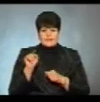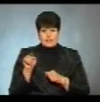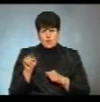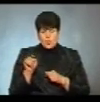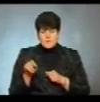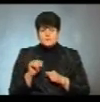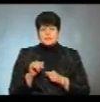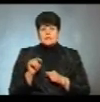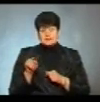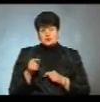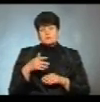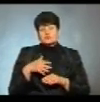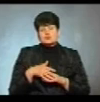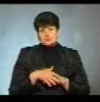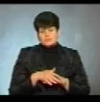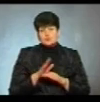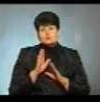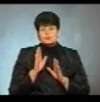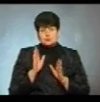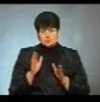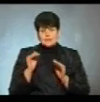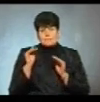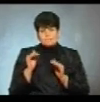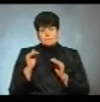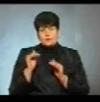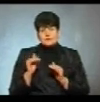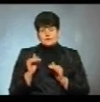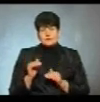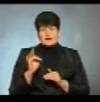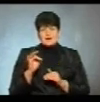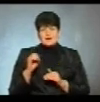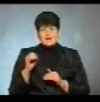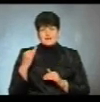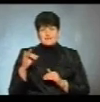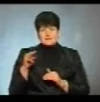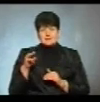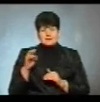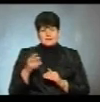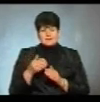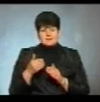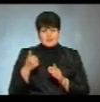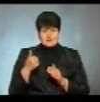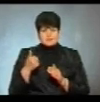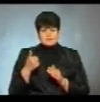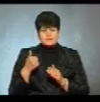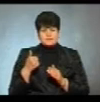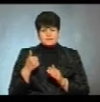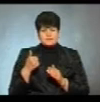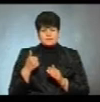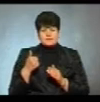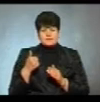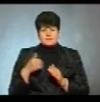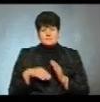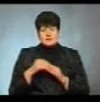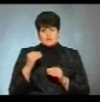що, зрозуміло, буде понижувати його рейтинг перед президентськими виборами